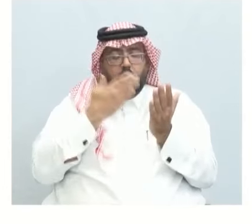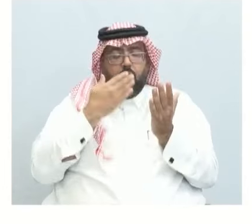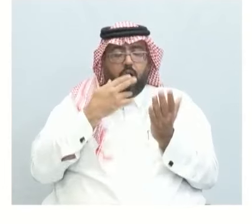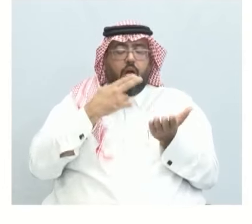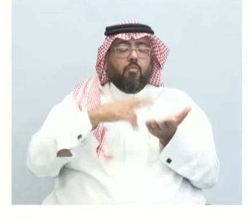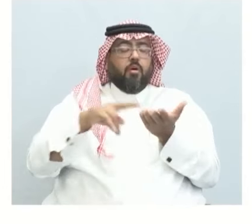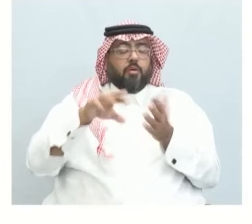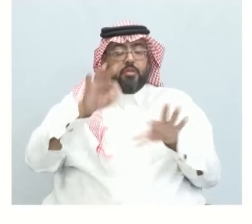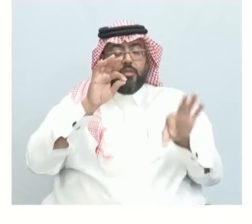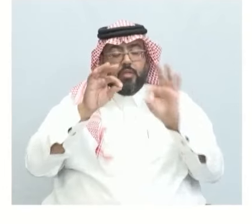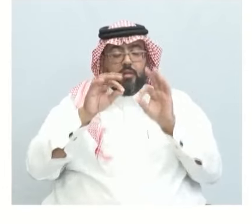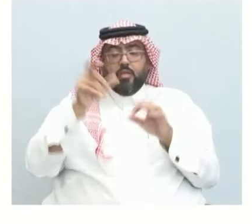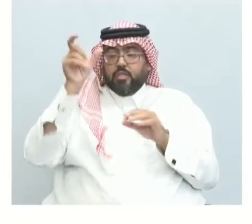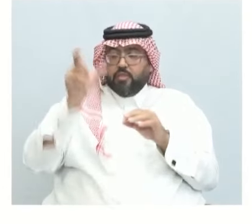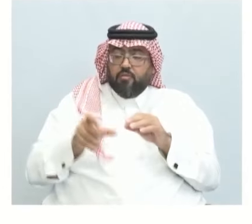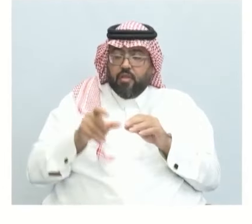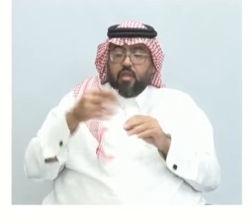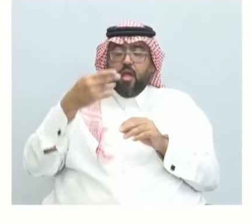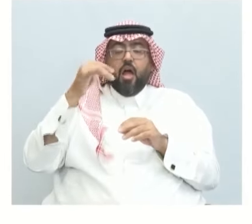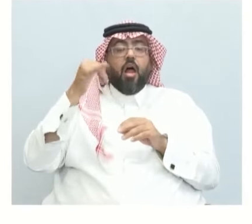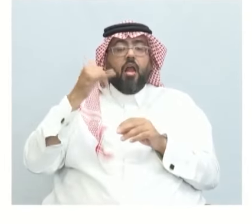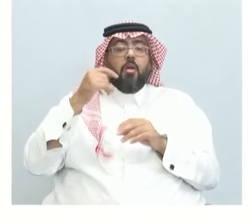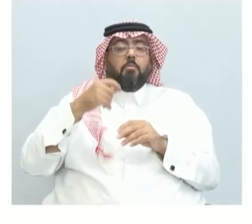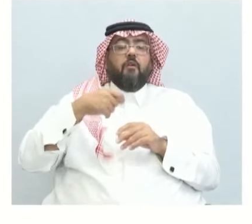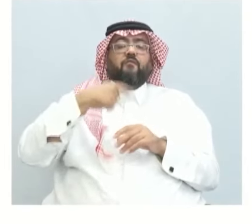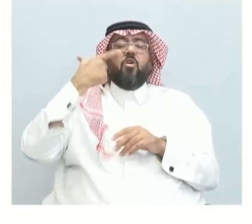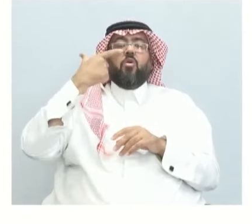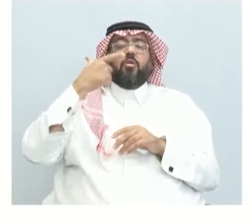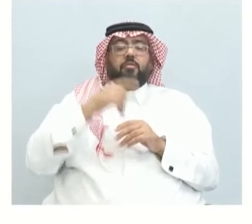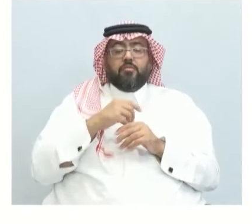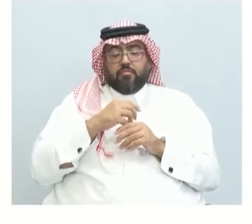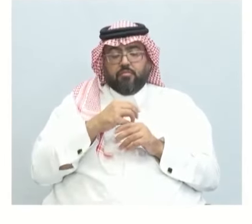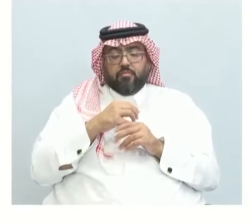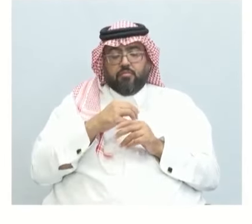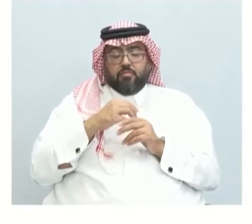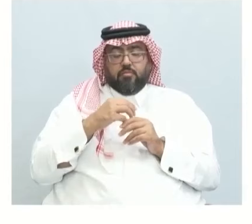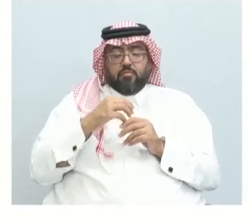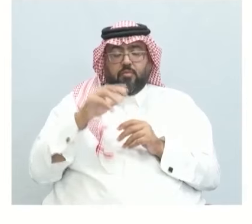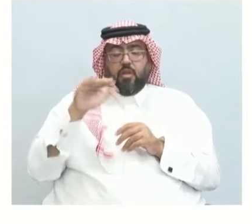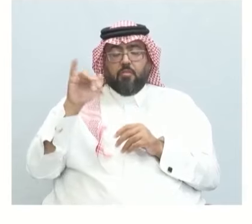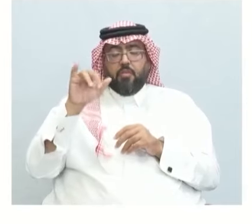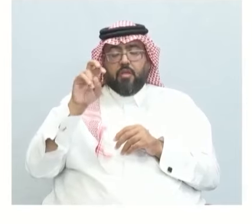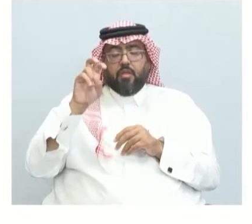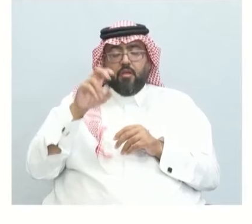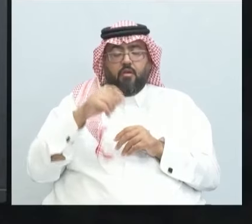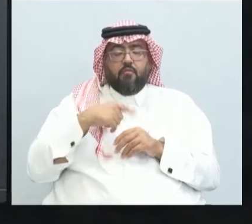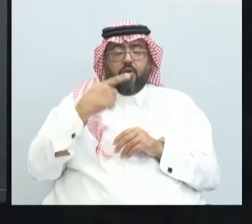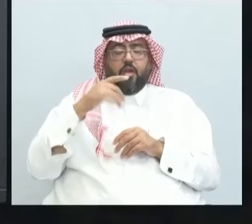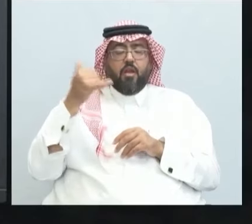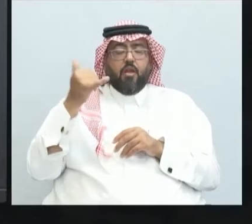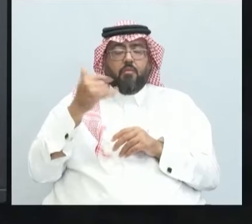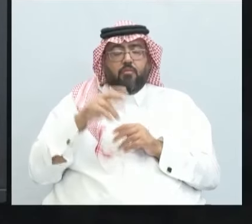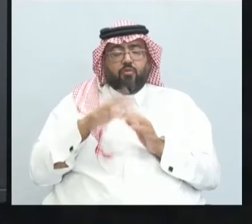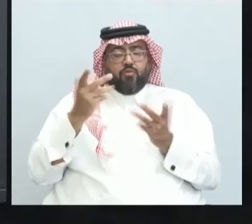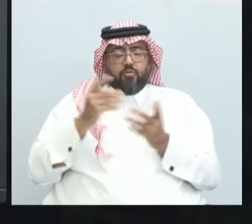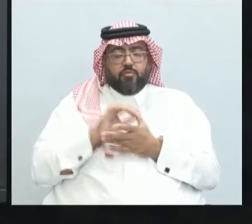ثم استخرج منها بعض صفات العرب الحميده التي كانوا يفخرون يفخرون بها ما هي صفات الحميده التي كانوا يفخرون بها